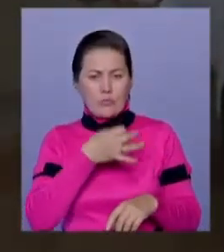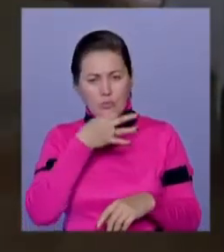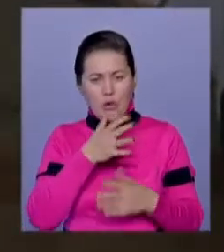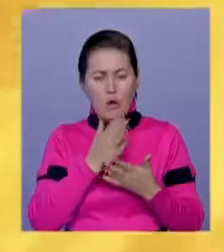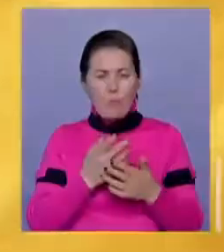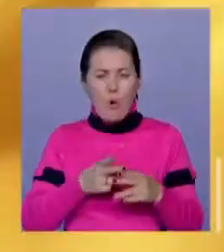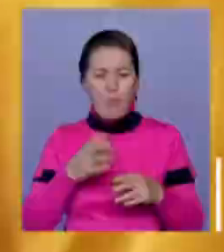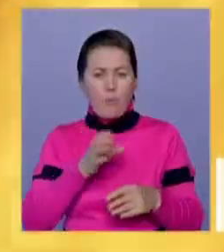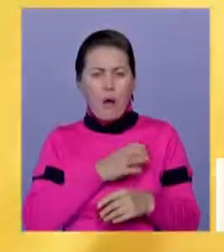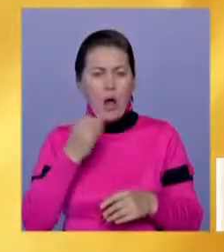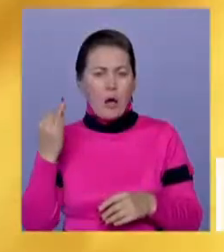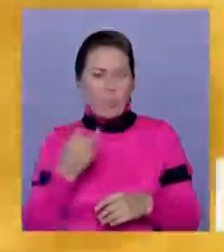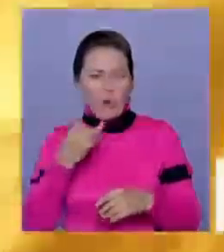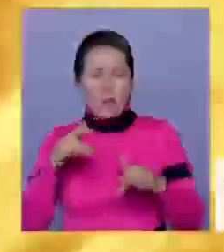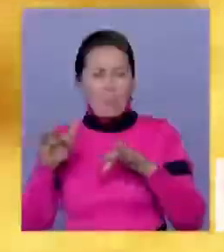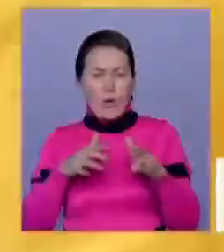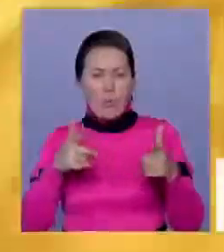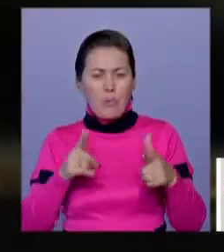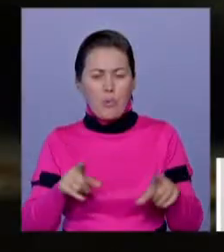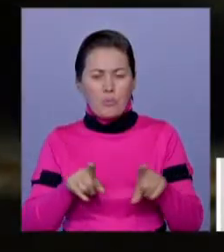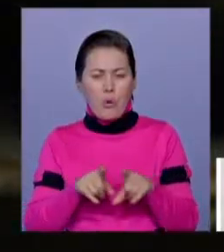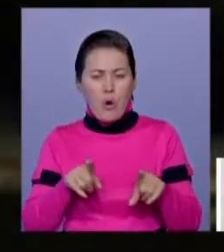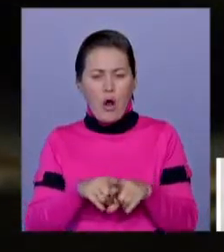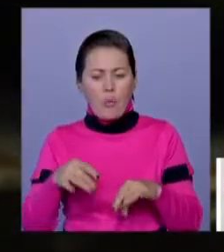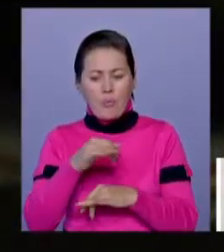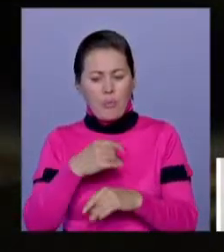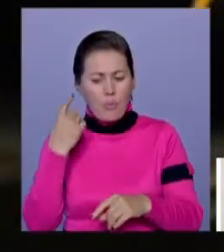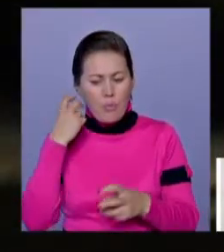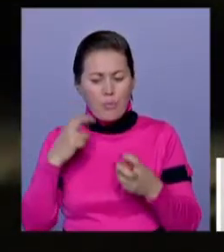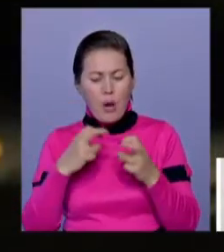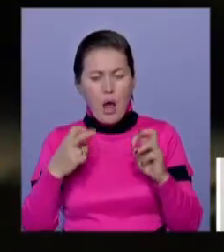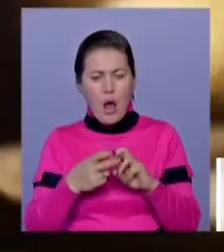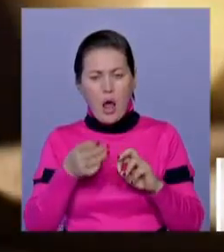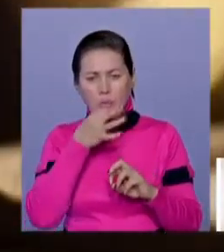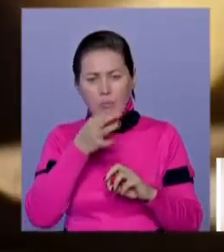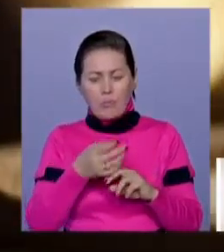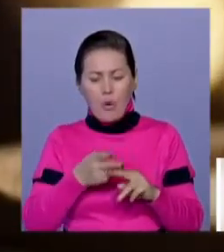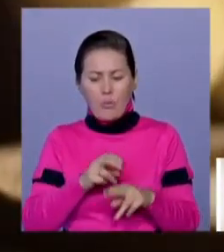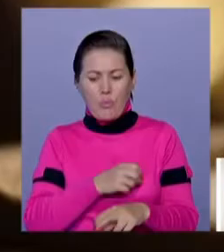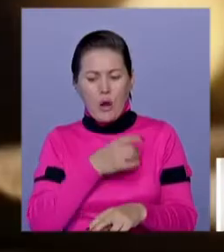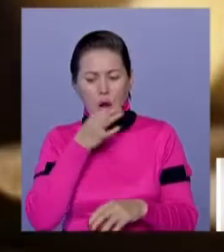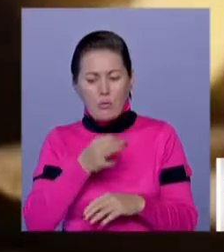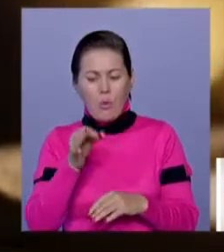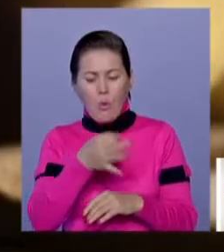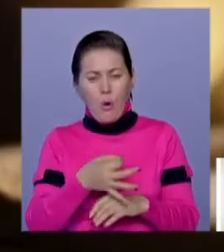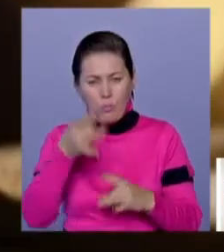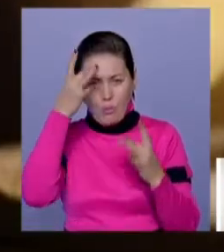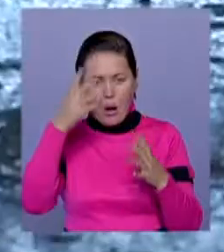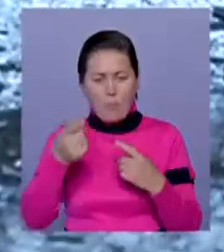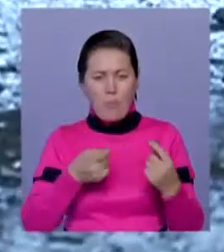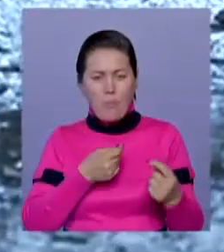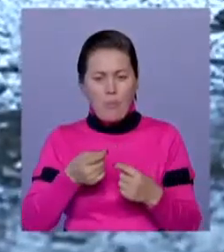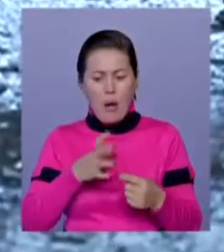ғасырлық бай тарихымызды іс жүзінде насихаттаушылар әңгіме барысында мәселелерін де айтып қалды. Шебердің айтуынша облыстық мәдениет